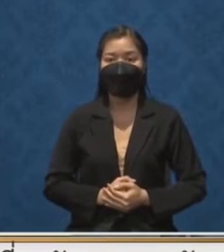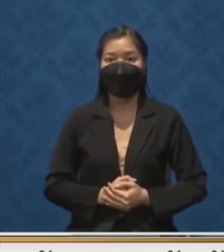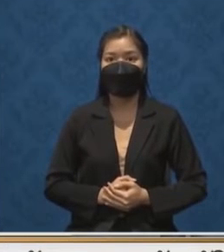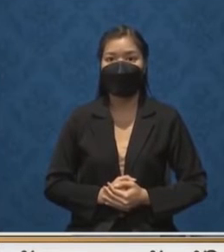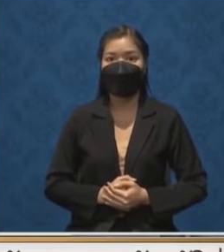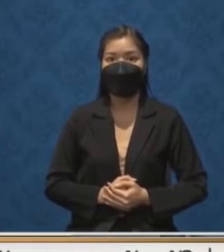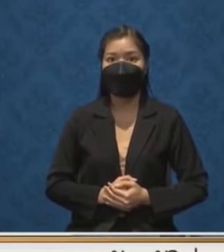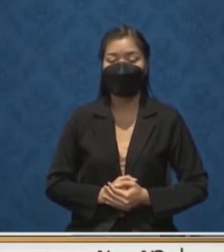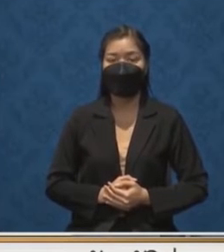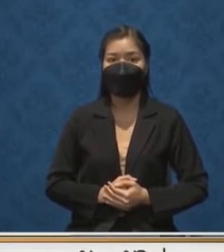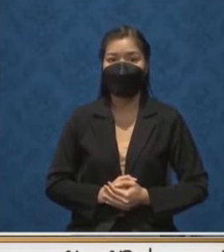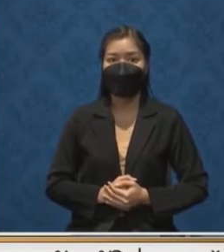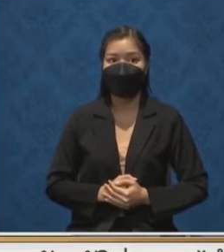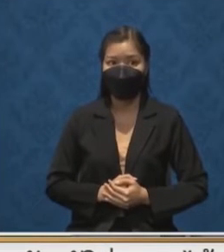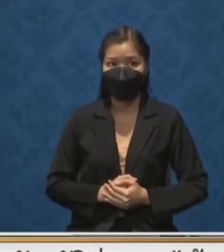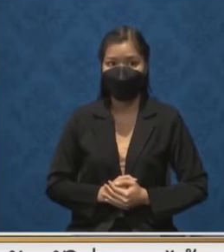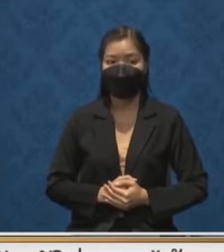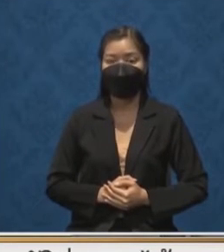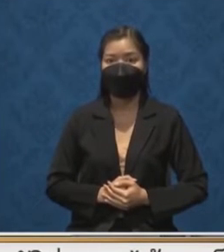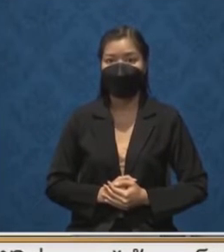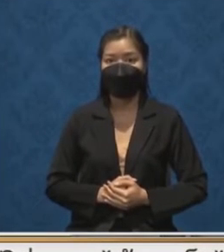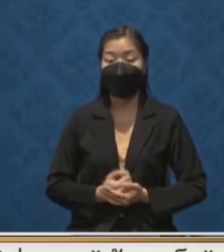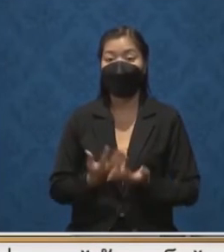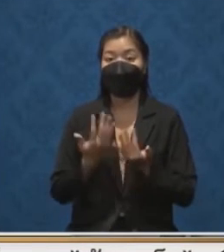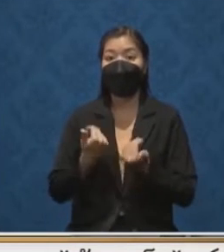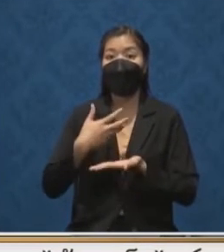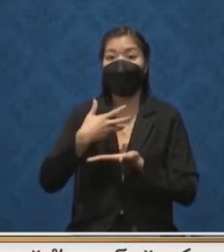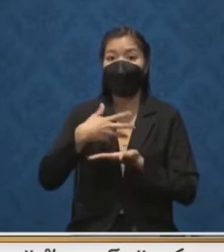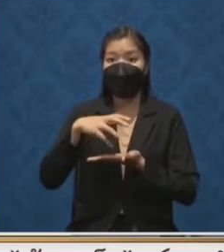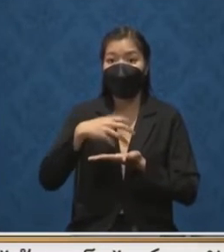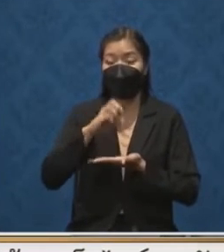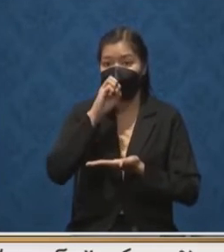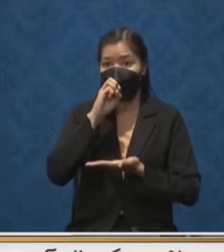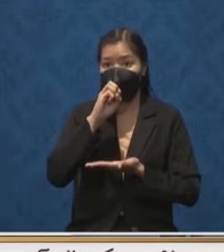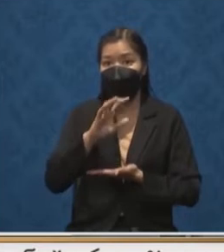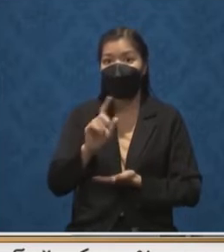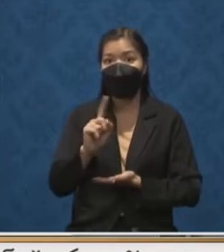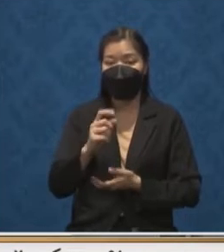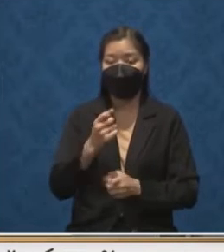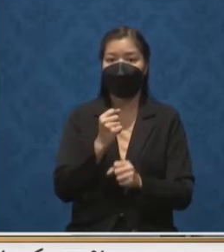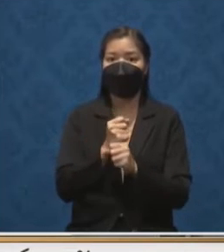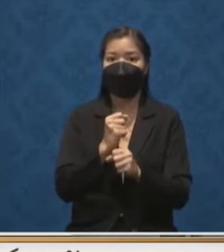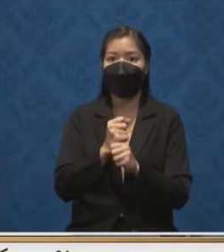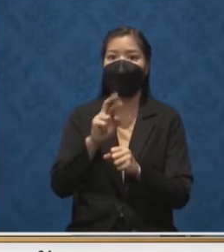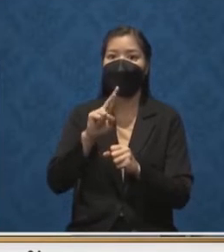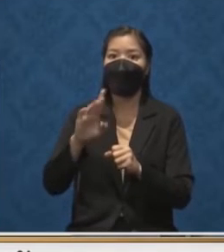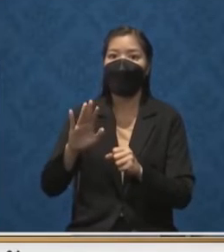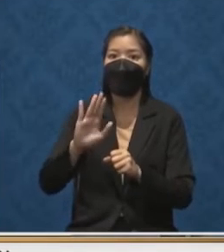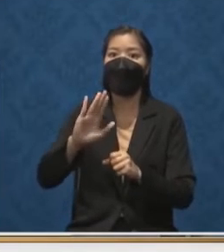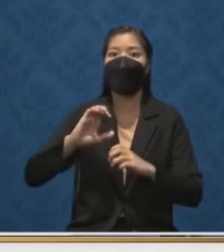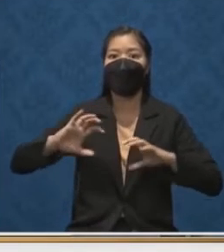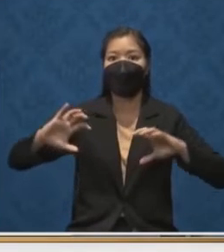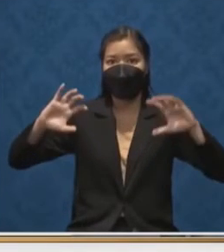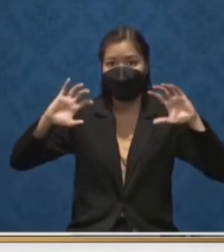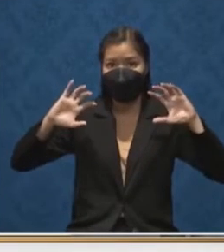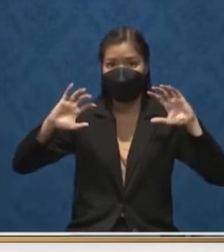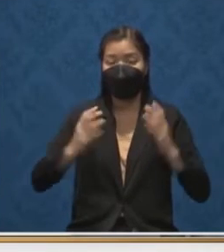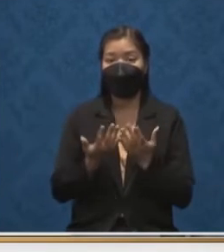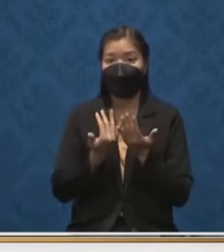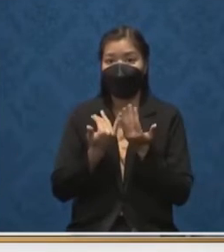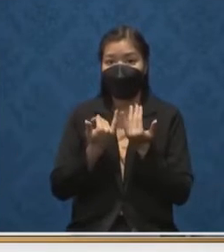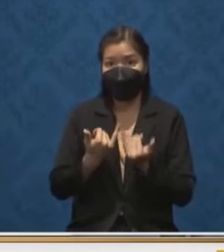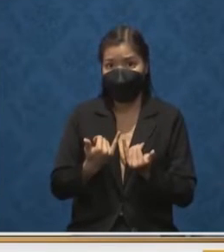ที่อยากจะขอย้ำก็คือเรื่องของการทำงานของระบบของส่วนราชการว่าทุกวันนี้นะ